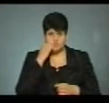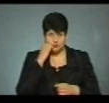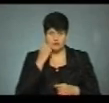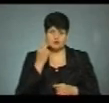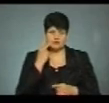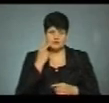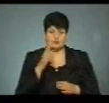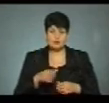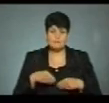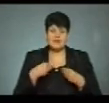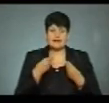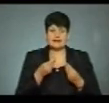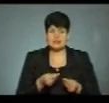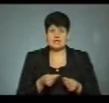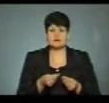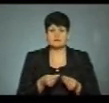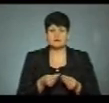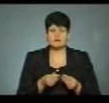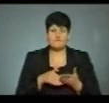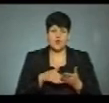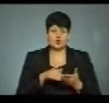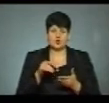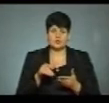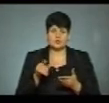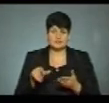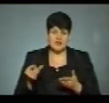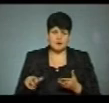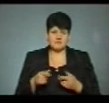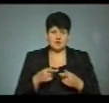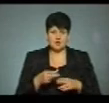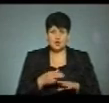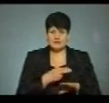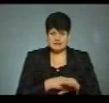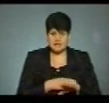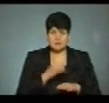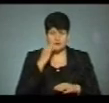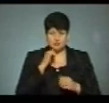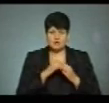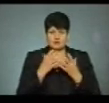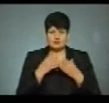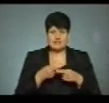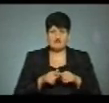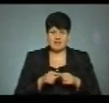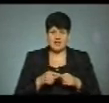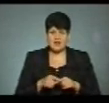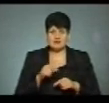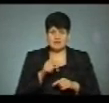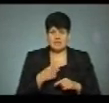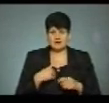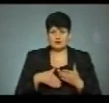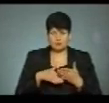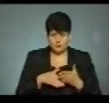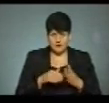постійно передаємо волонтерам носки. Бабуся кожен день в'яже, їй, звичайно, допомагаю